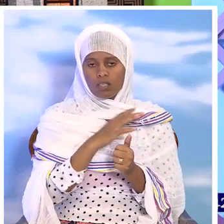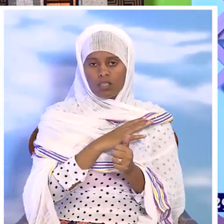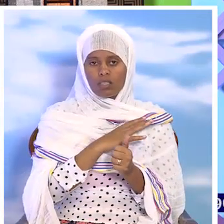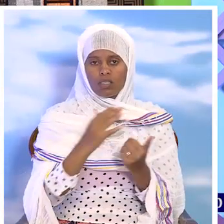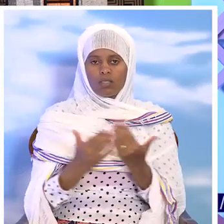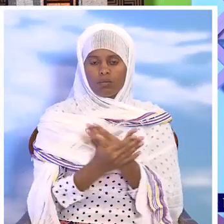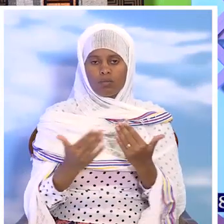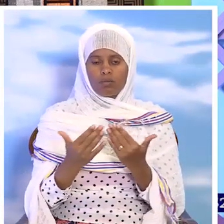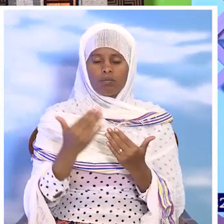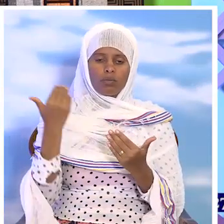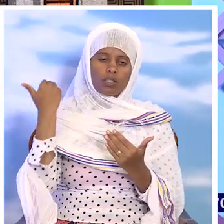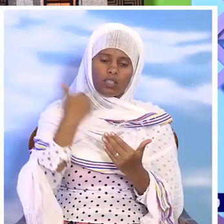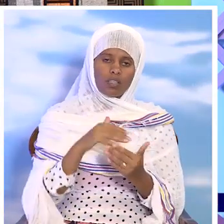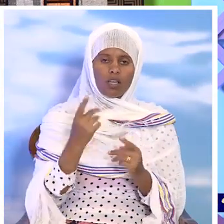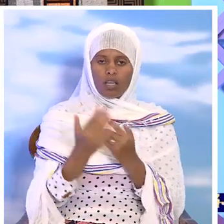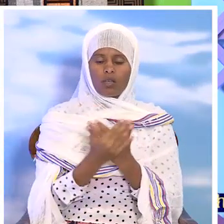ኣይኮናን